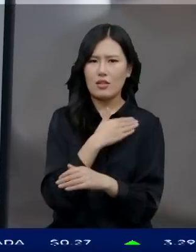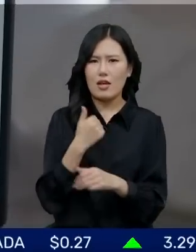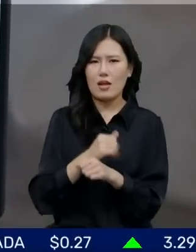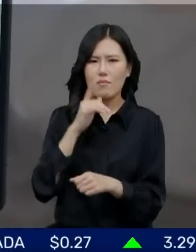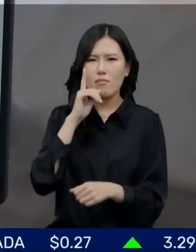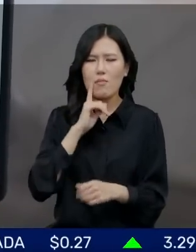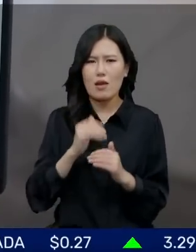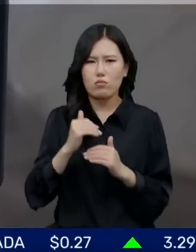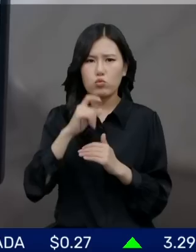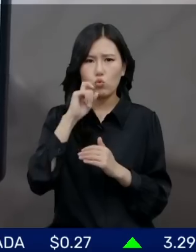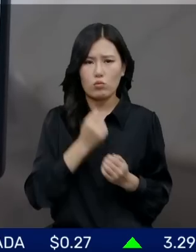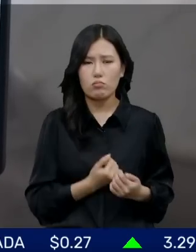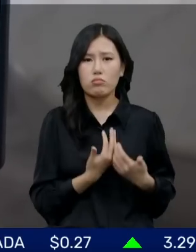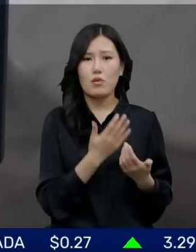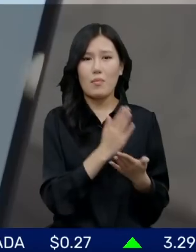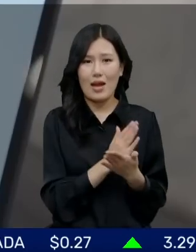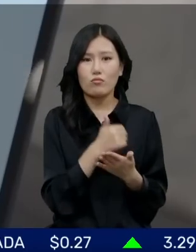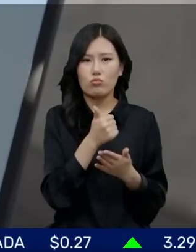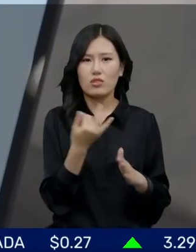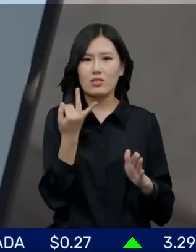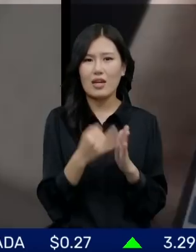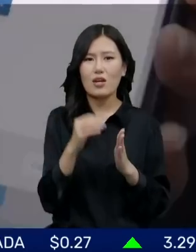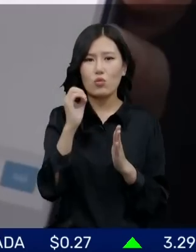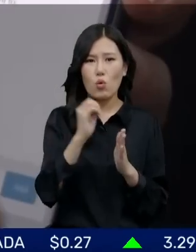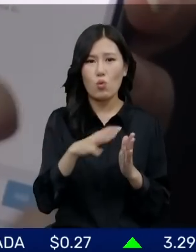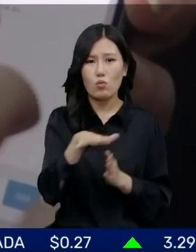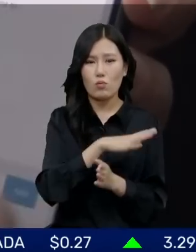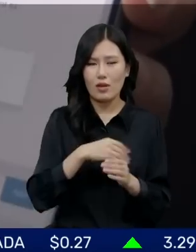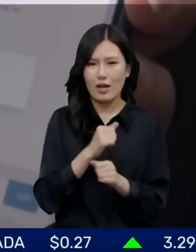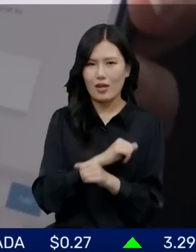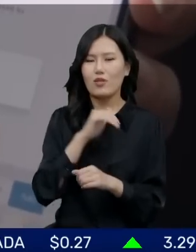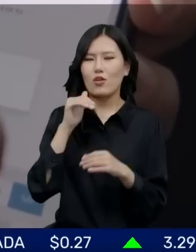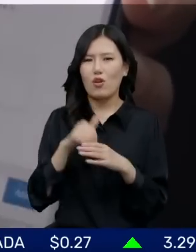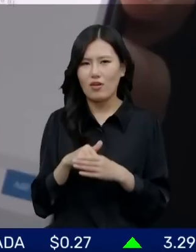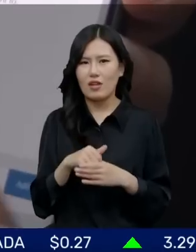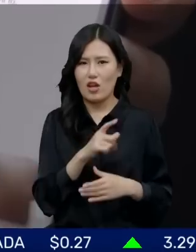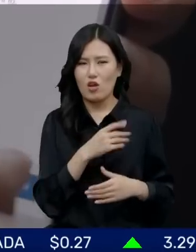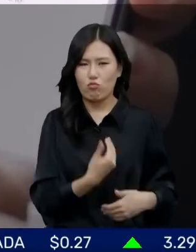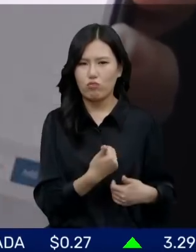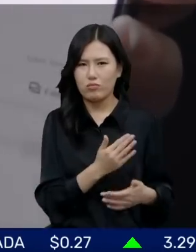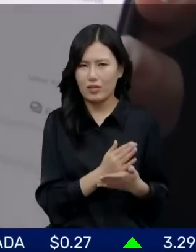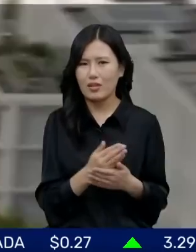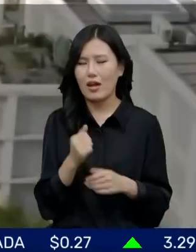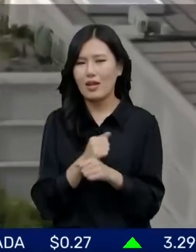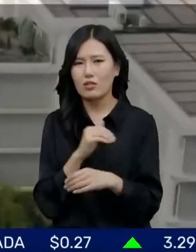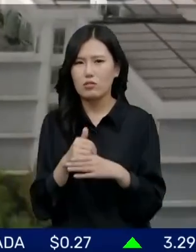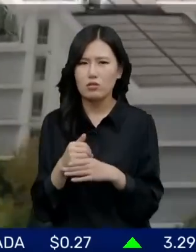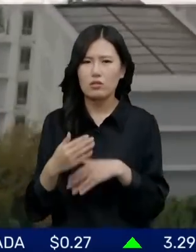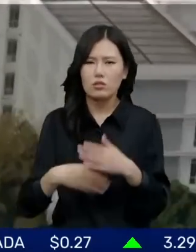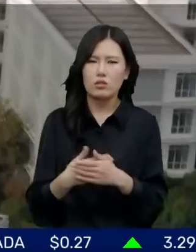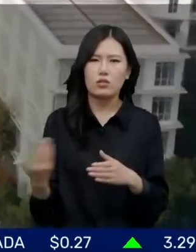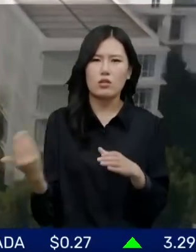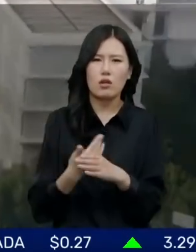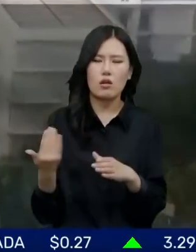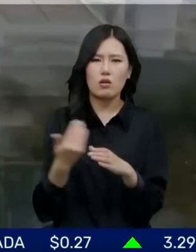байна. Гэвч тэдний 70% нь ээж болсныхаа дараа ажлын байранд ирэх саад бэрхшээлүүдтэй тулгарсан юм. Тухайлбал тэдний